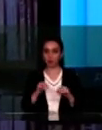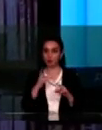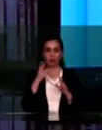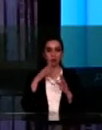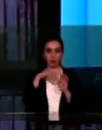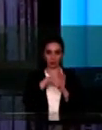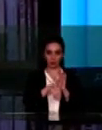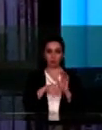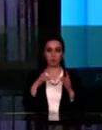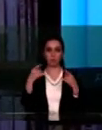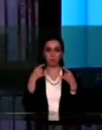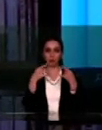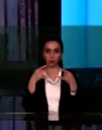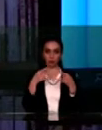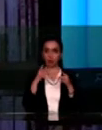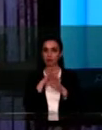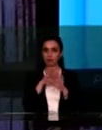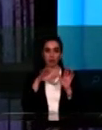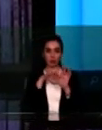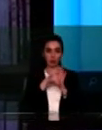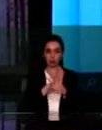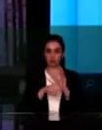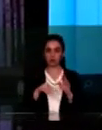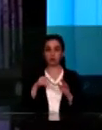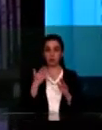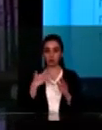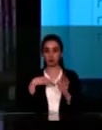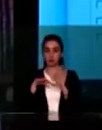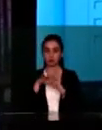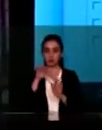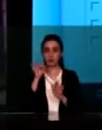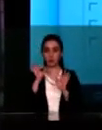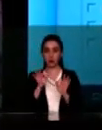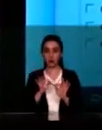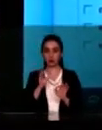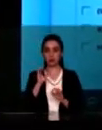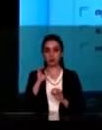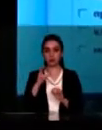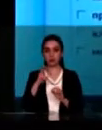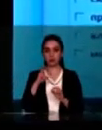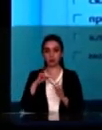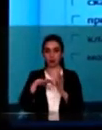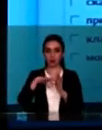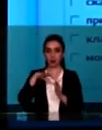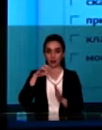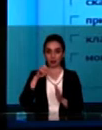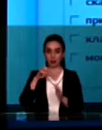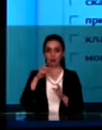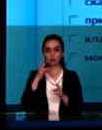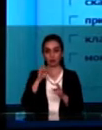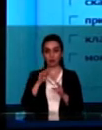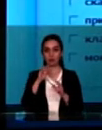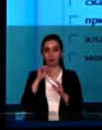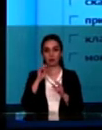относится, монитор не относится. Значит, выбираем правильные варианты. Сканер, и мы сказали